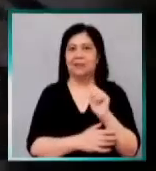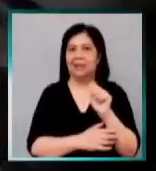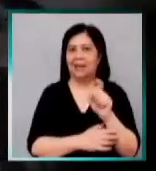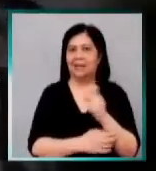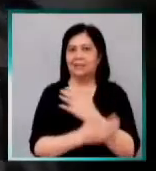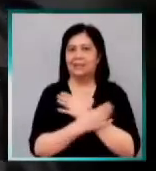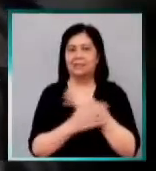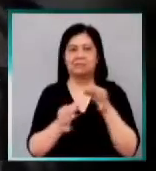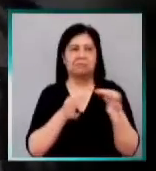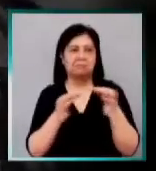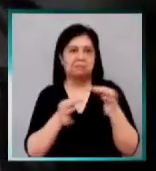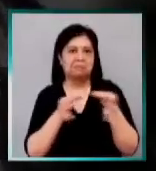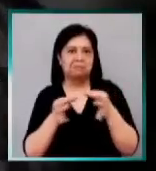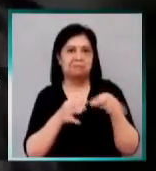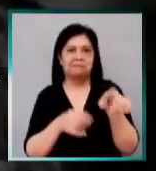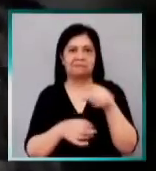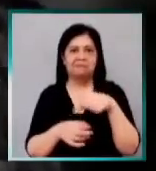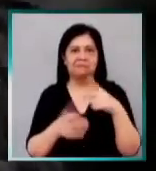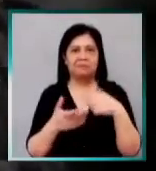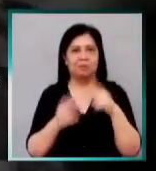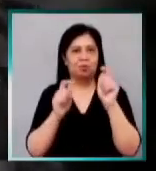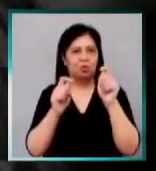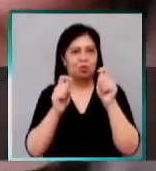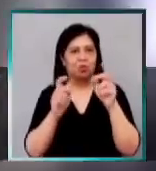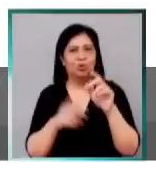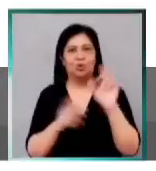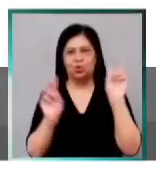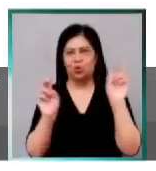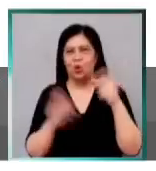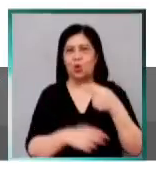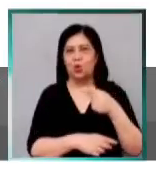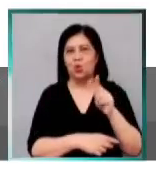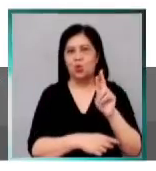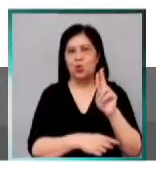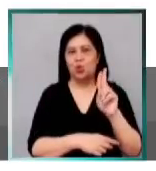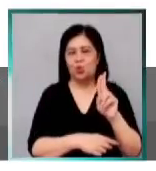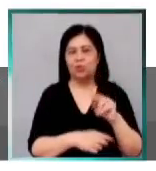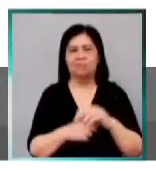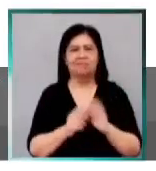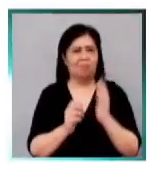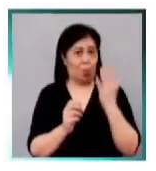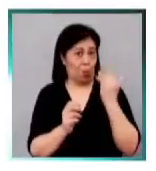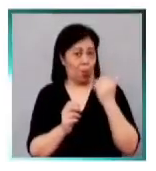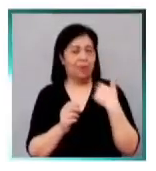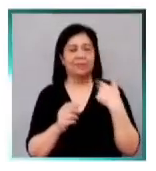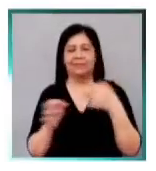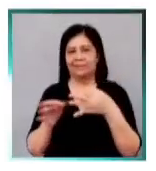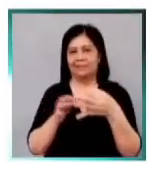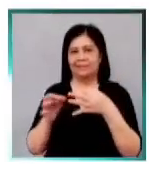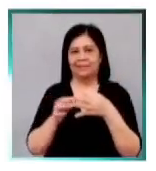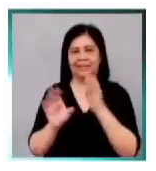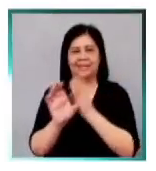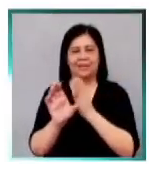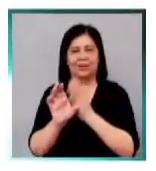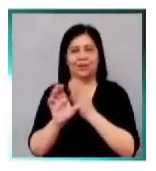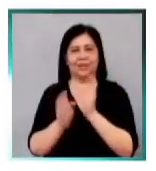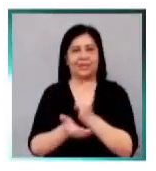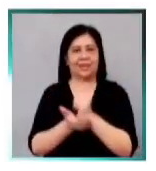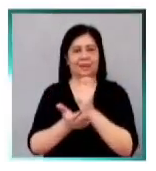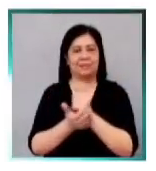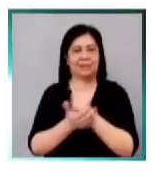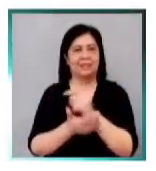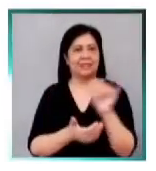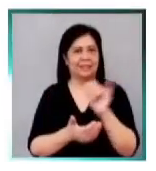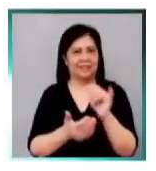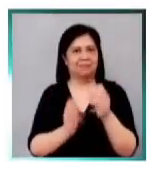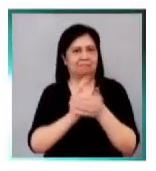din yung mga guru. Bakit kaya? May paliwanag ang psychotherapist at isa ring seasoned makeup artist